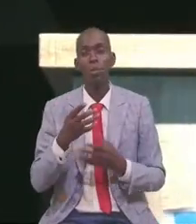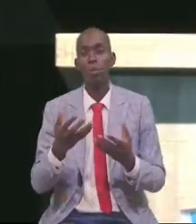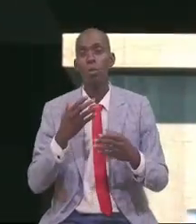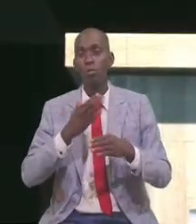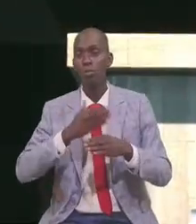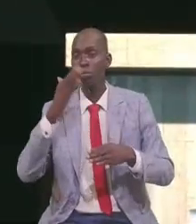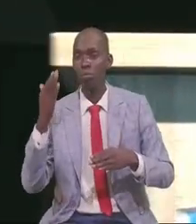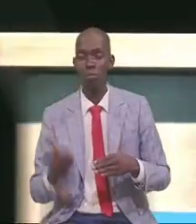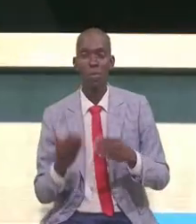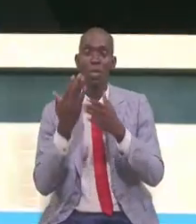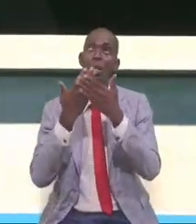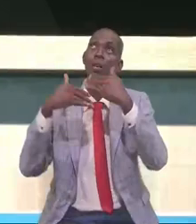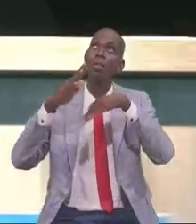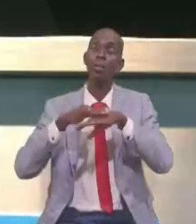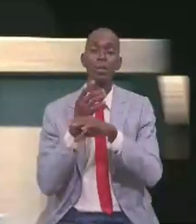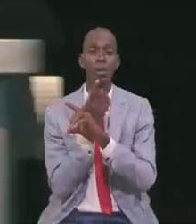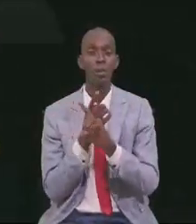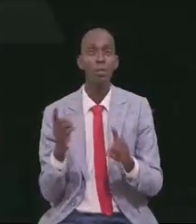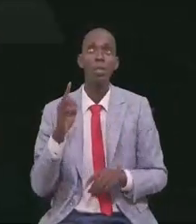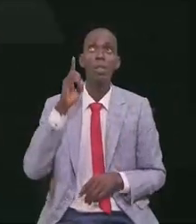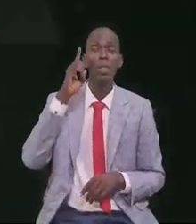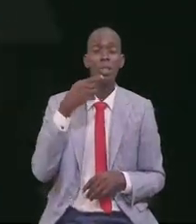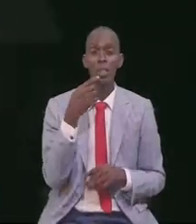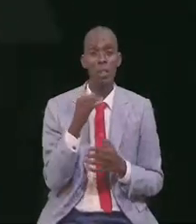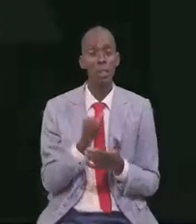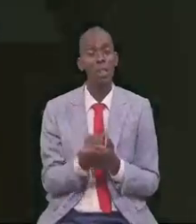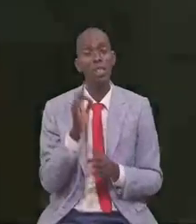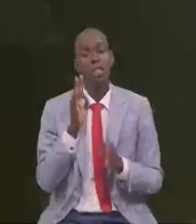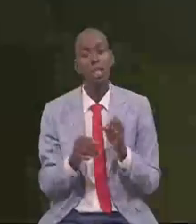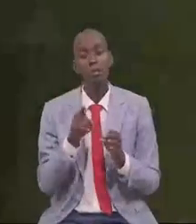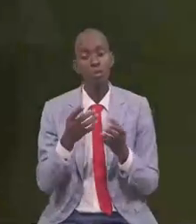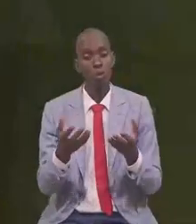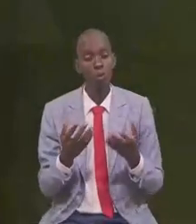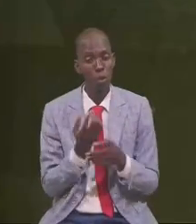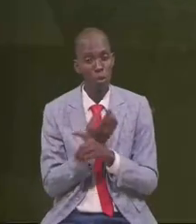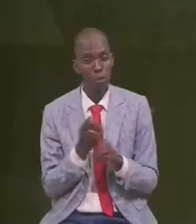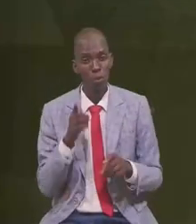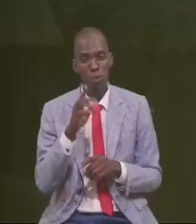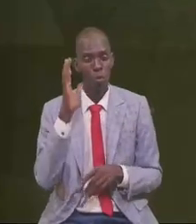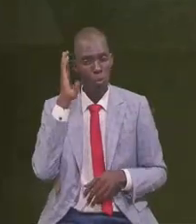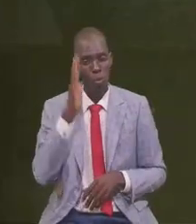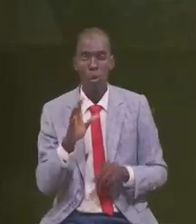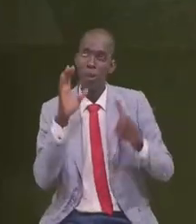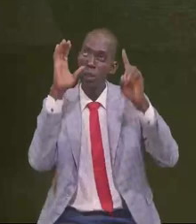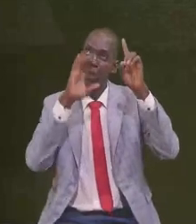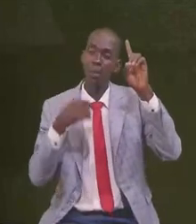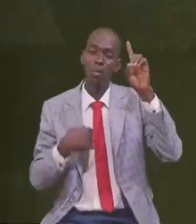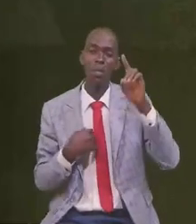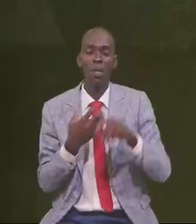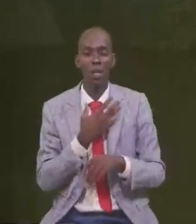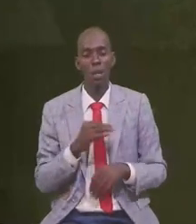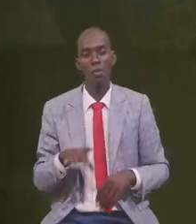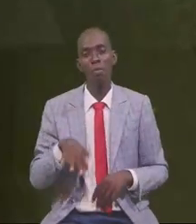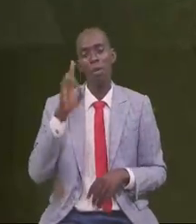la délivrance céleste complète. Si vous voulez la délivrance, vous me chercherez, vous me trouverez. Si vous voulez que votre